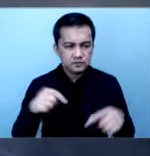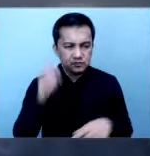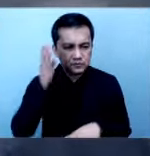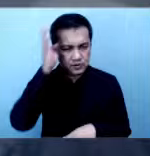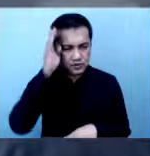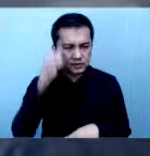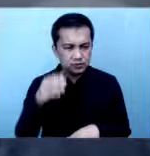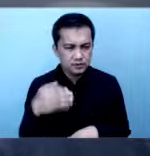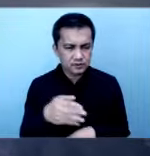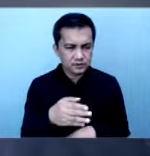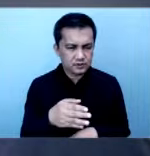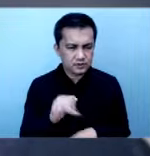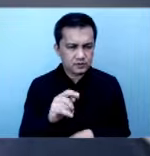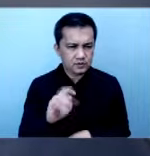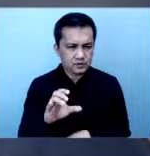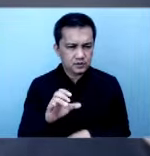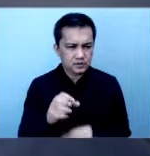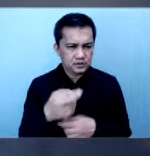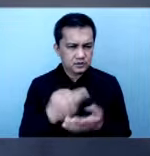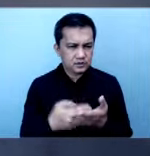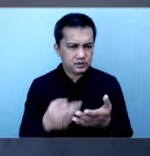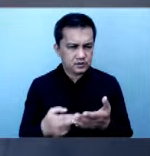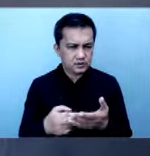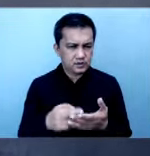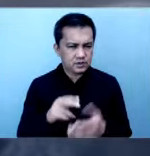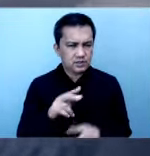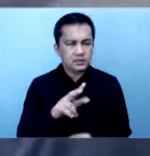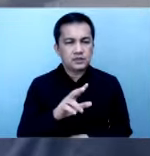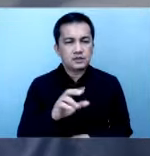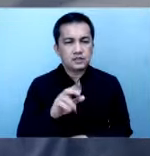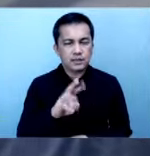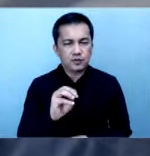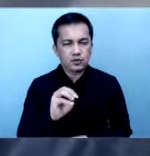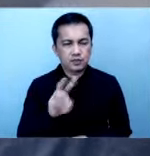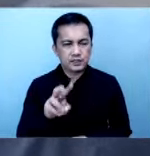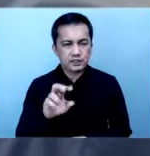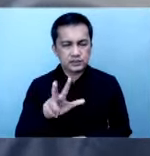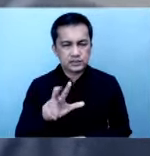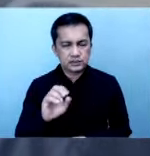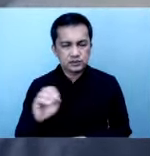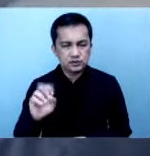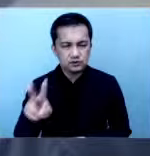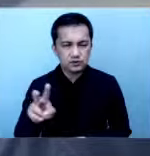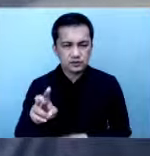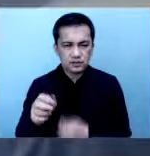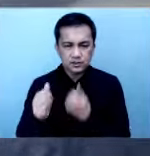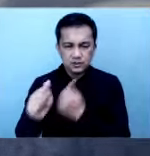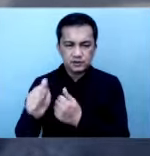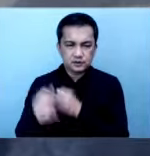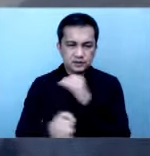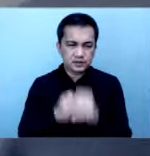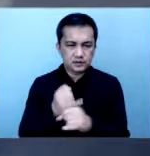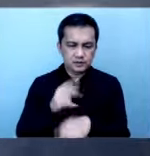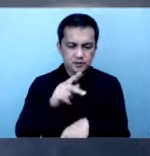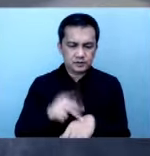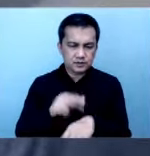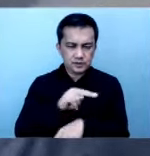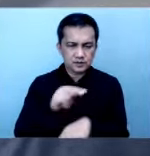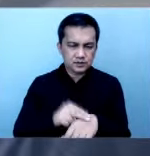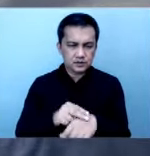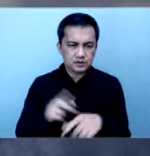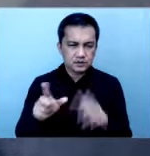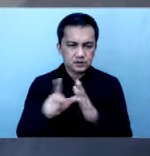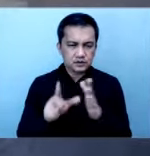Aquatic Resources, MMOV 3002. In accordance with international and Philippine national laws, you are within the